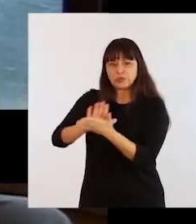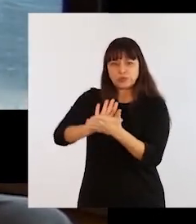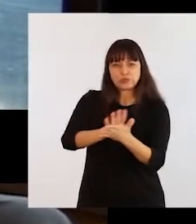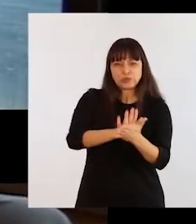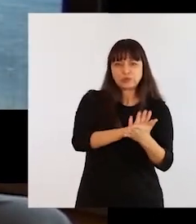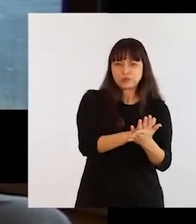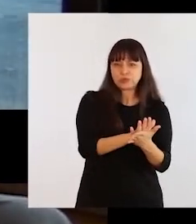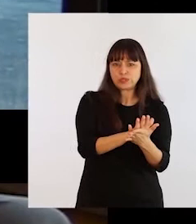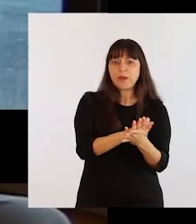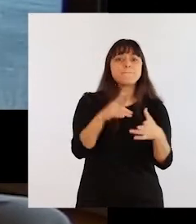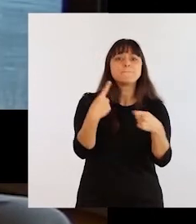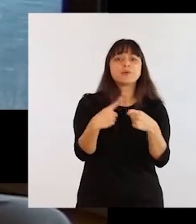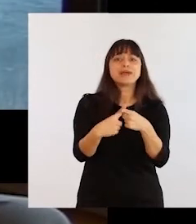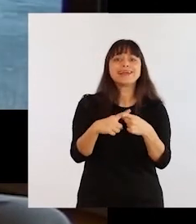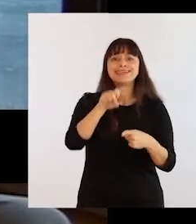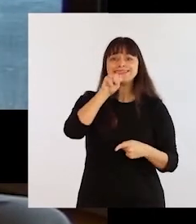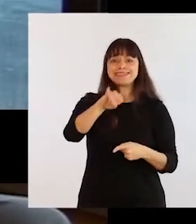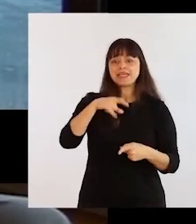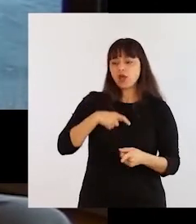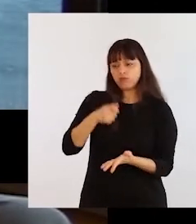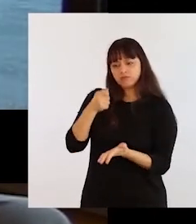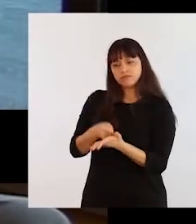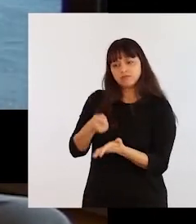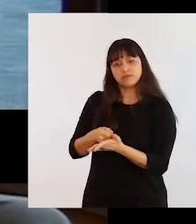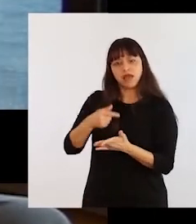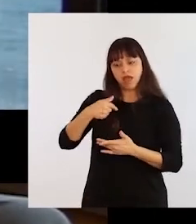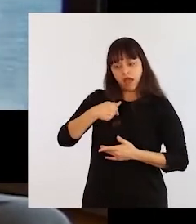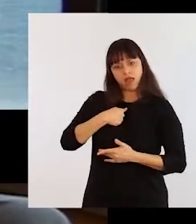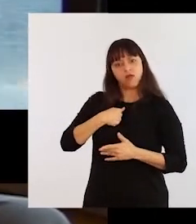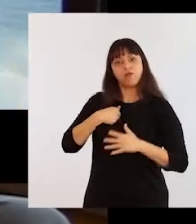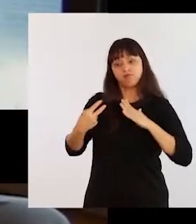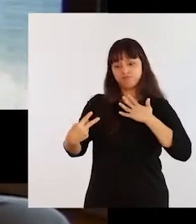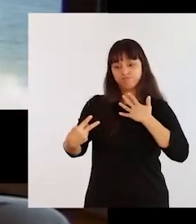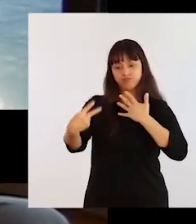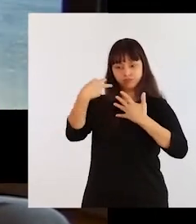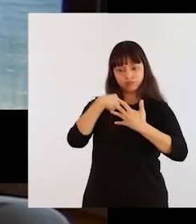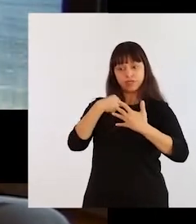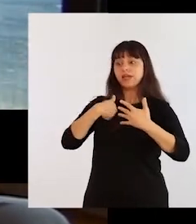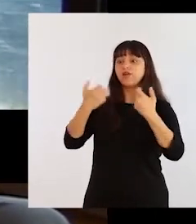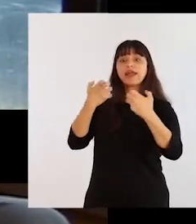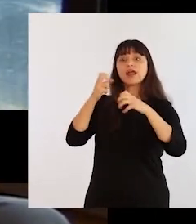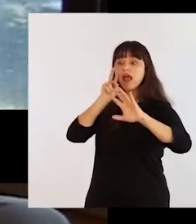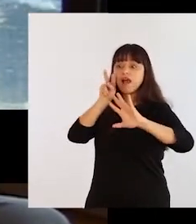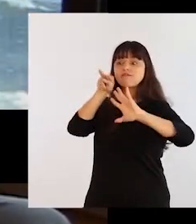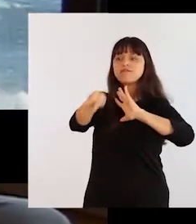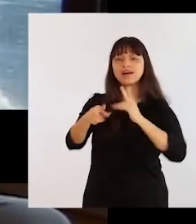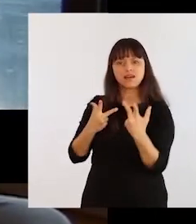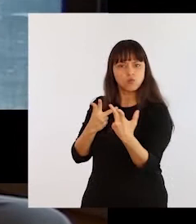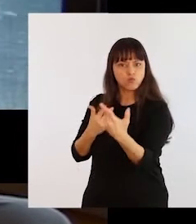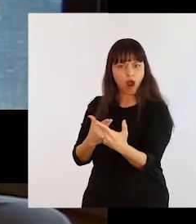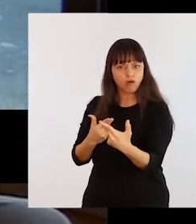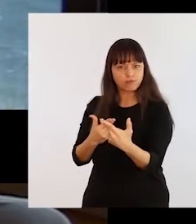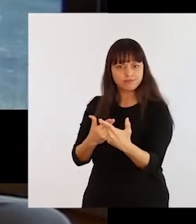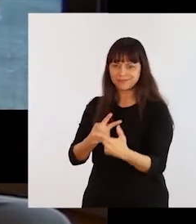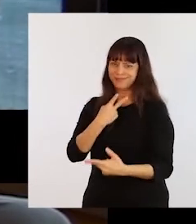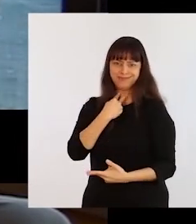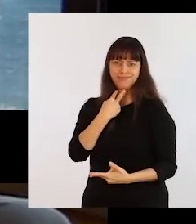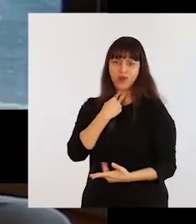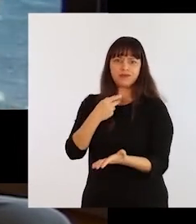c'était une barbarie. La barbarie, c'était justement d'imposer à l'autre sa propre transparence.